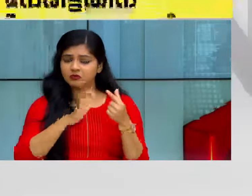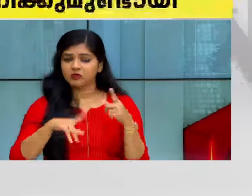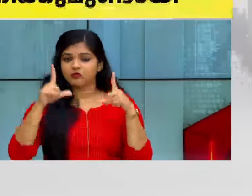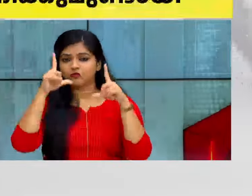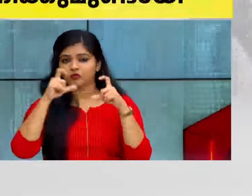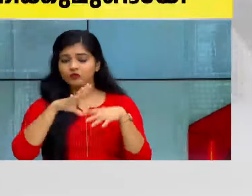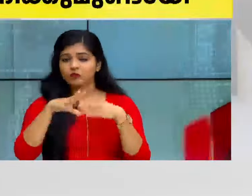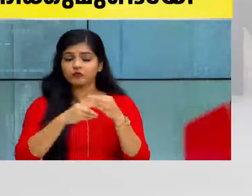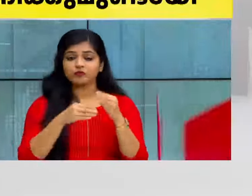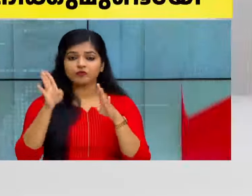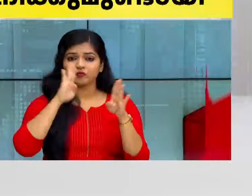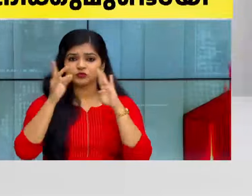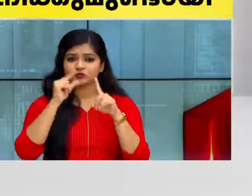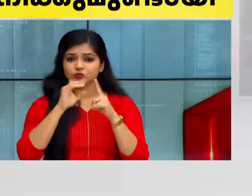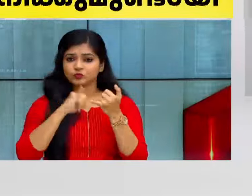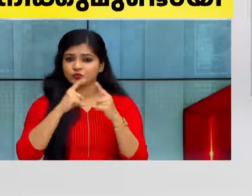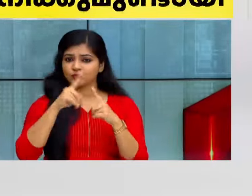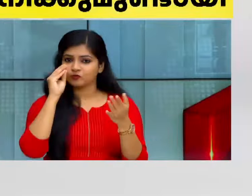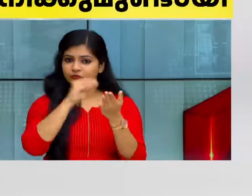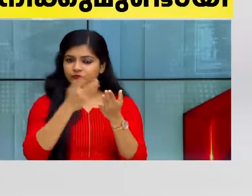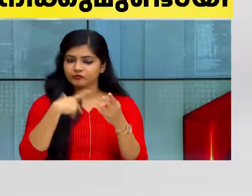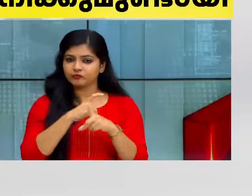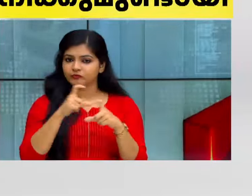facebook പോസ്റ്റ് ഇതെല്ലാം ഉണ്ടായിരുന്നല്ലോ